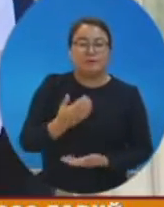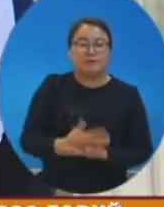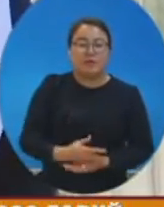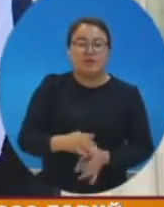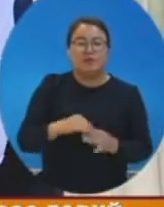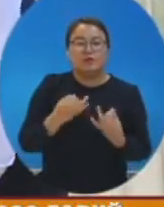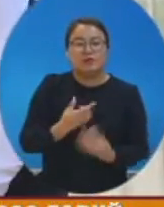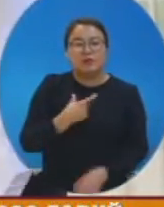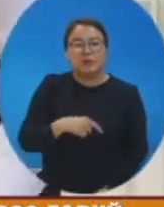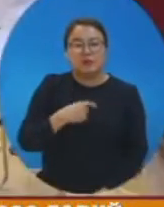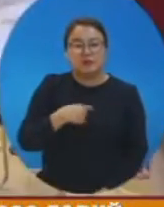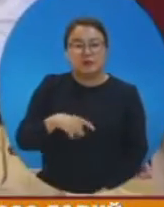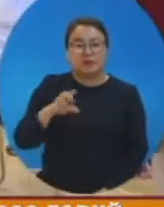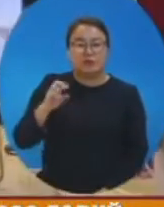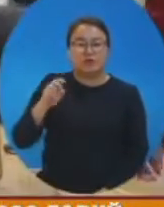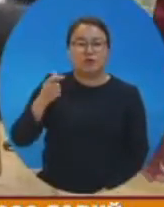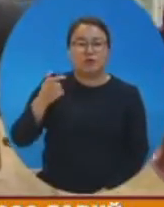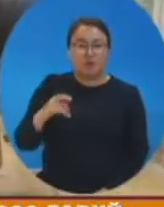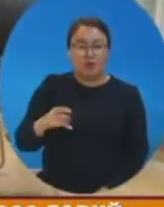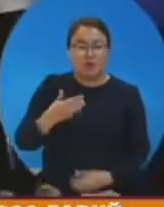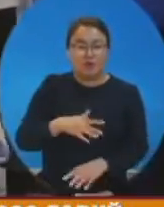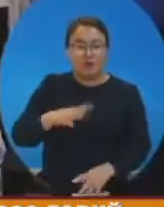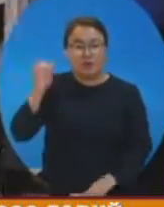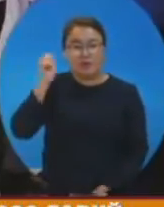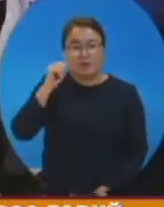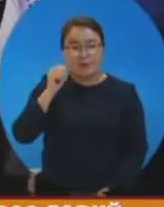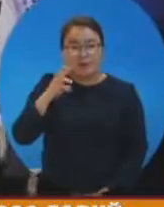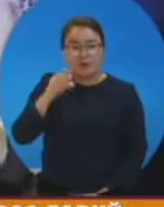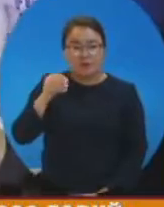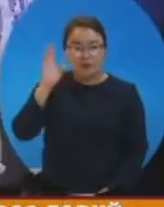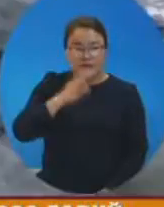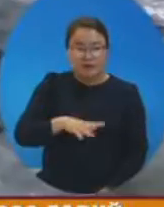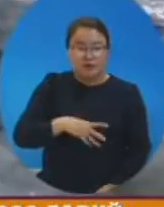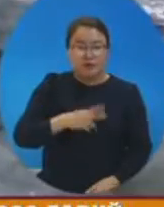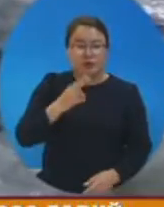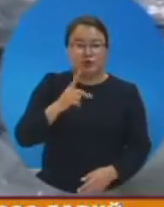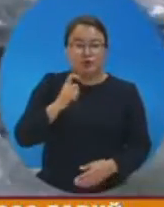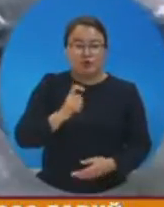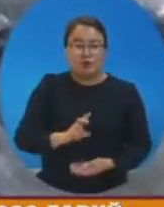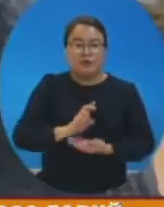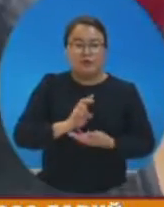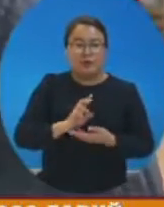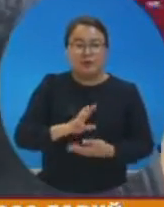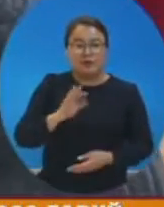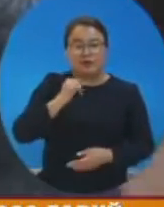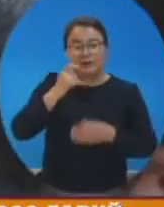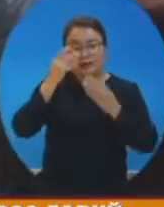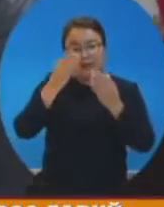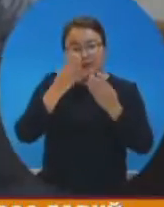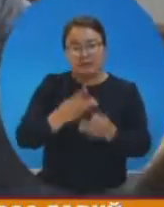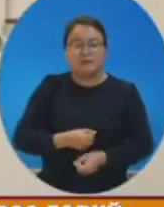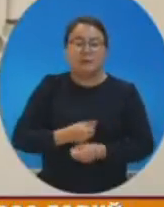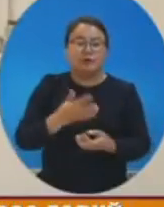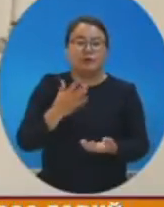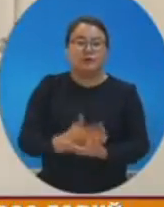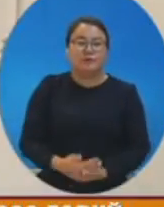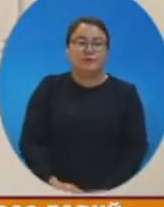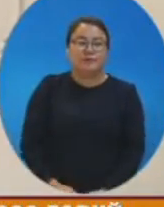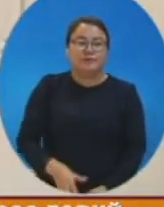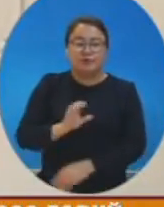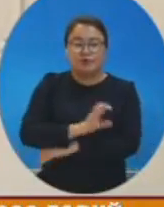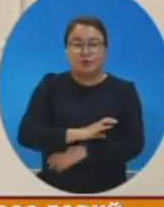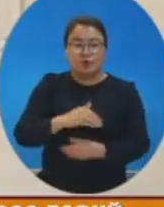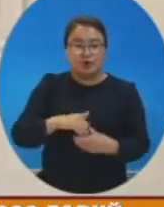байна. Улсын хурлын гишүүн Бачуур хүүхдүүдийн баяртай мөчийг нь хуваалцаж цүнх бэлгэлсэн тед талархаж байгаа илэрхийлж байна.